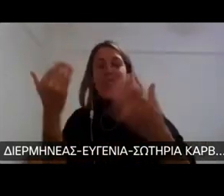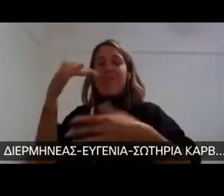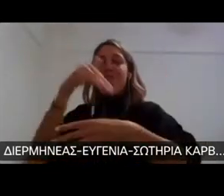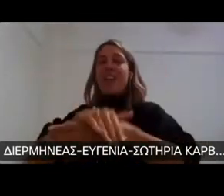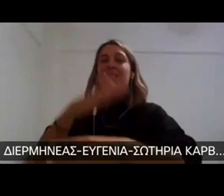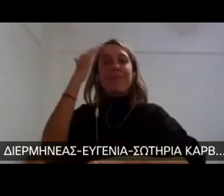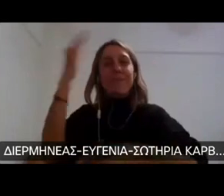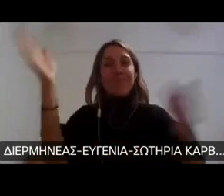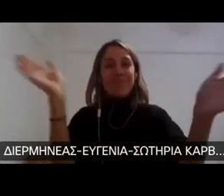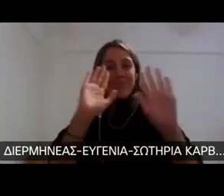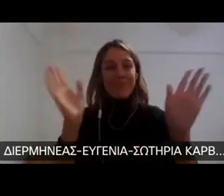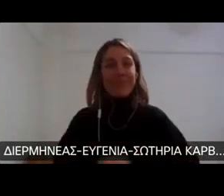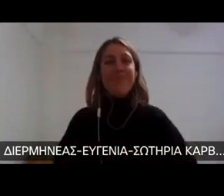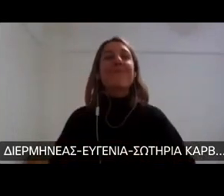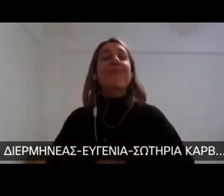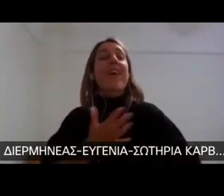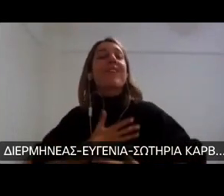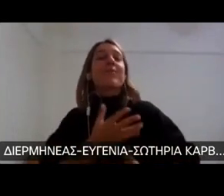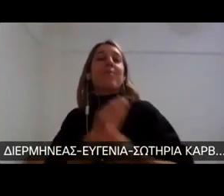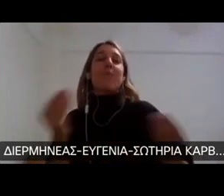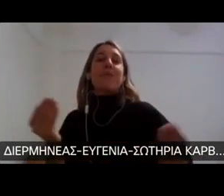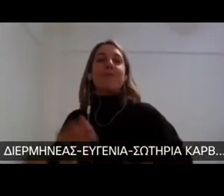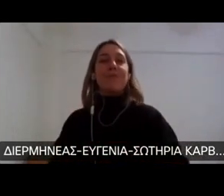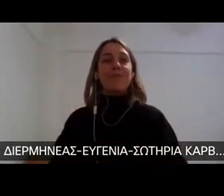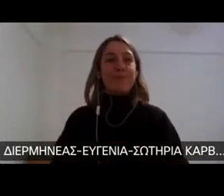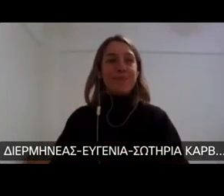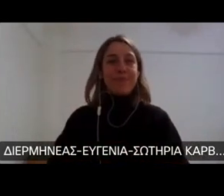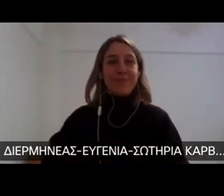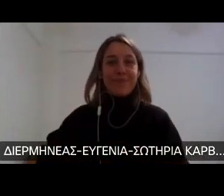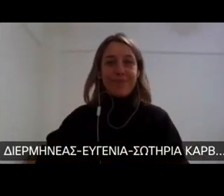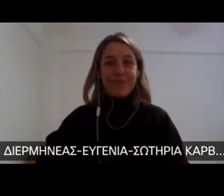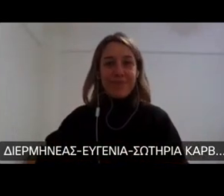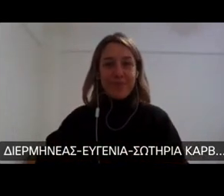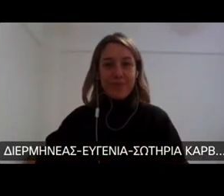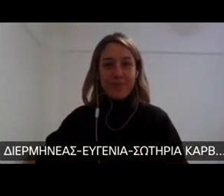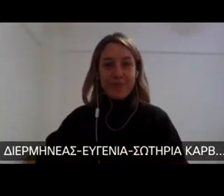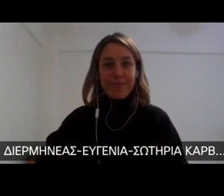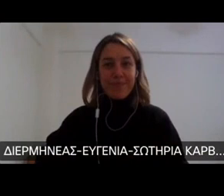Ευχαριστούμε, Φάβερ. Ευχαριστούμε πολύ. Ευχαριστούμε.